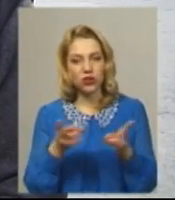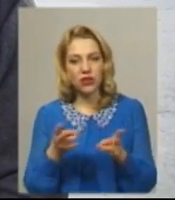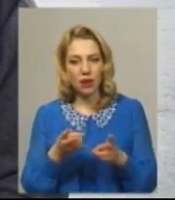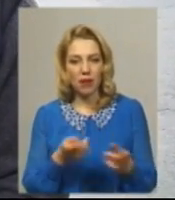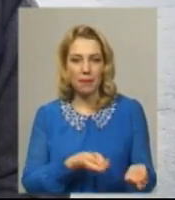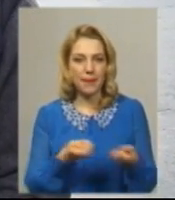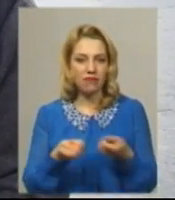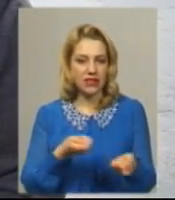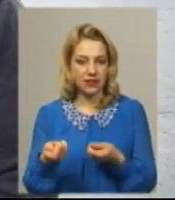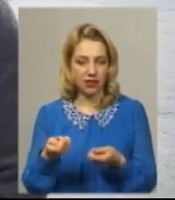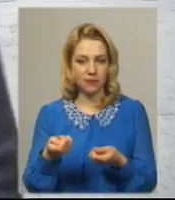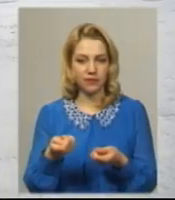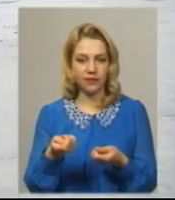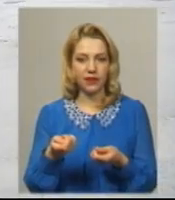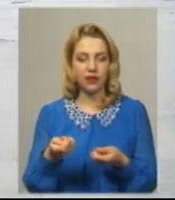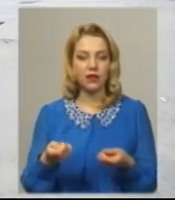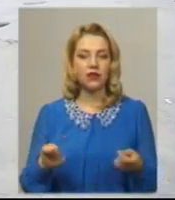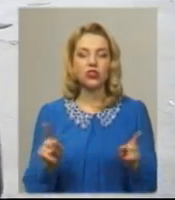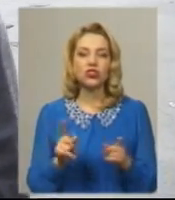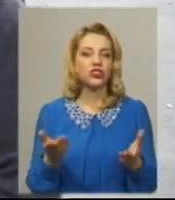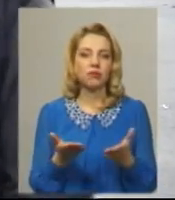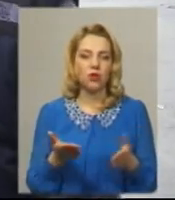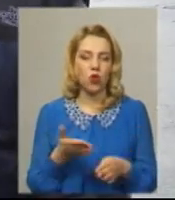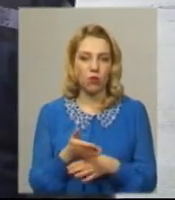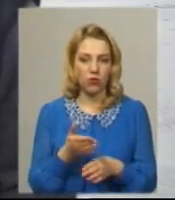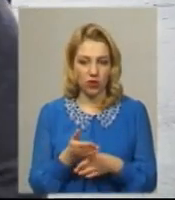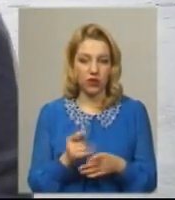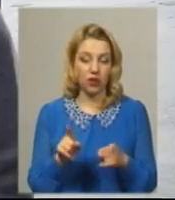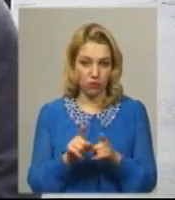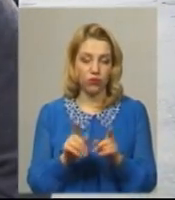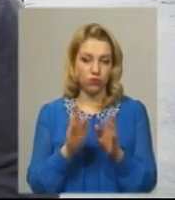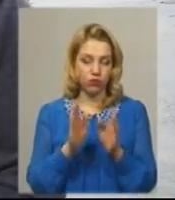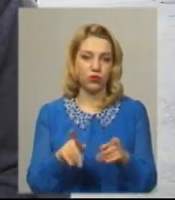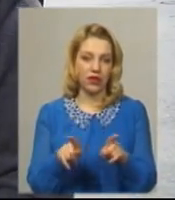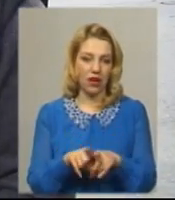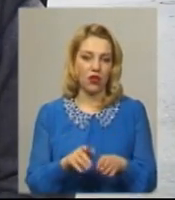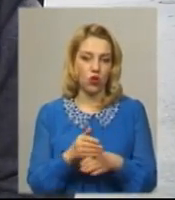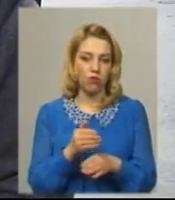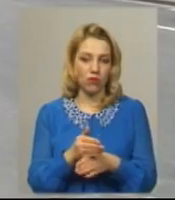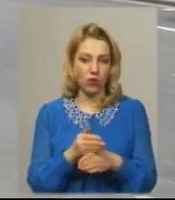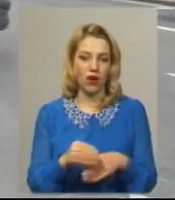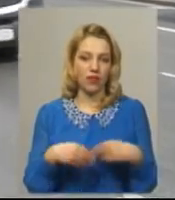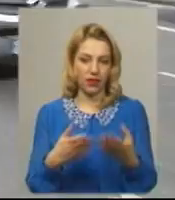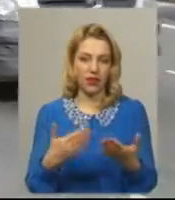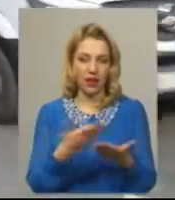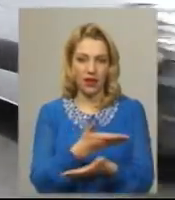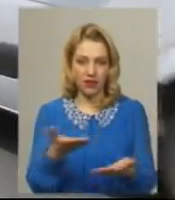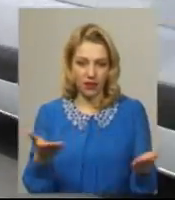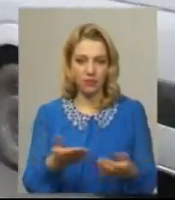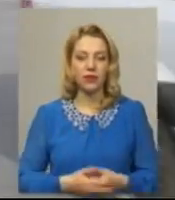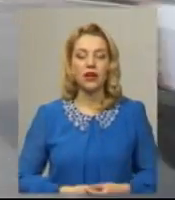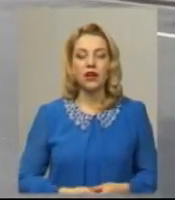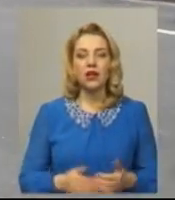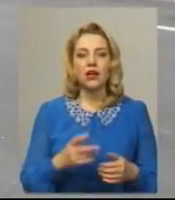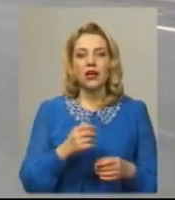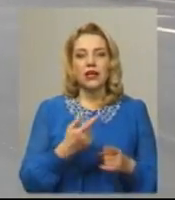привезти, в чим допомогти. І буде така допомога. За словами Януша,